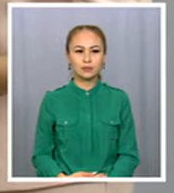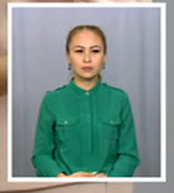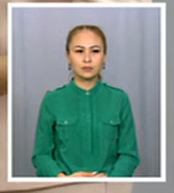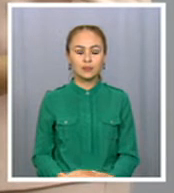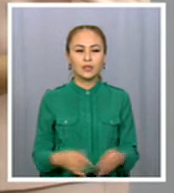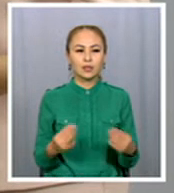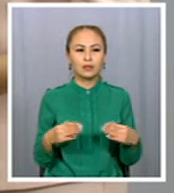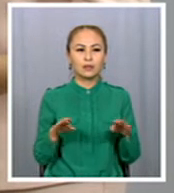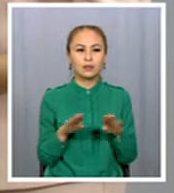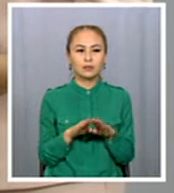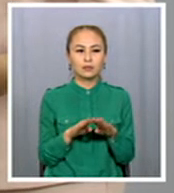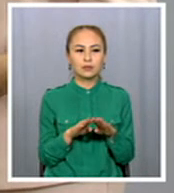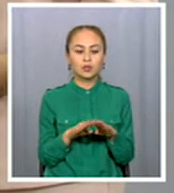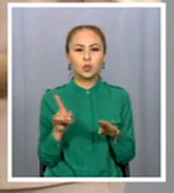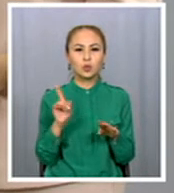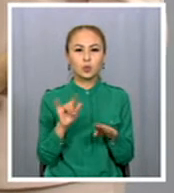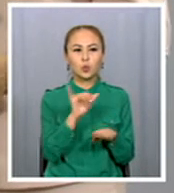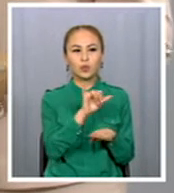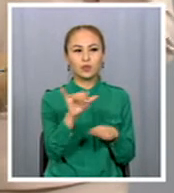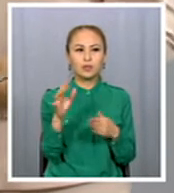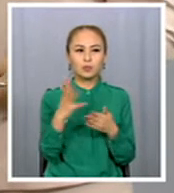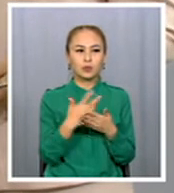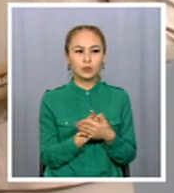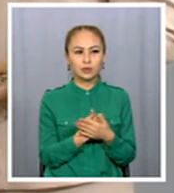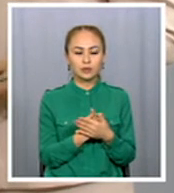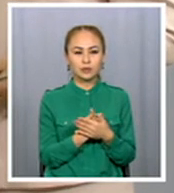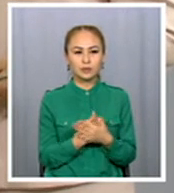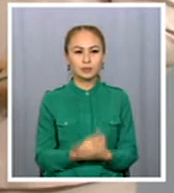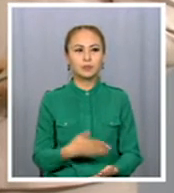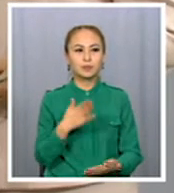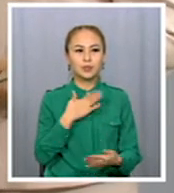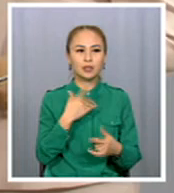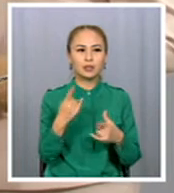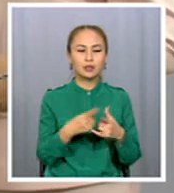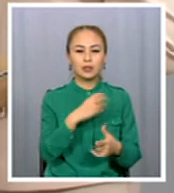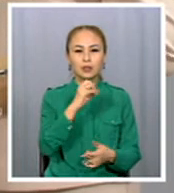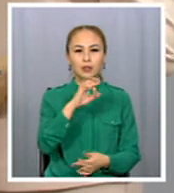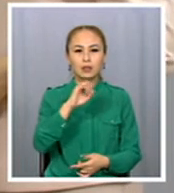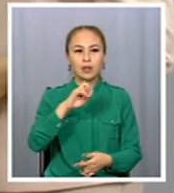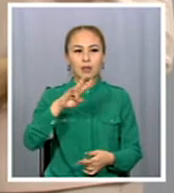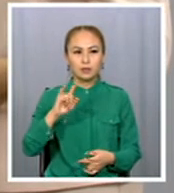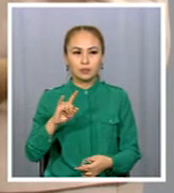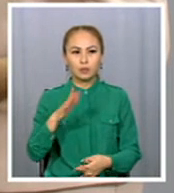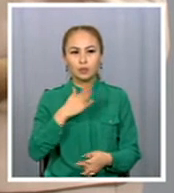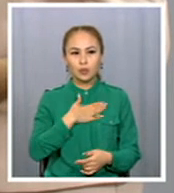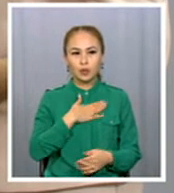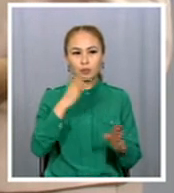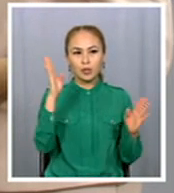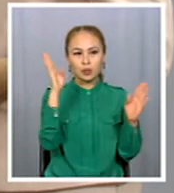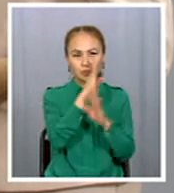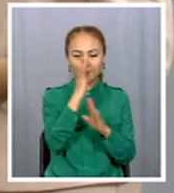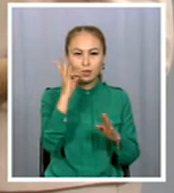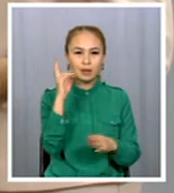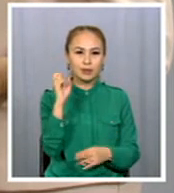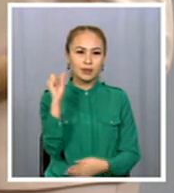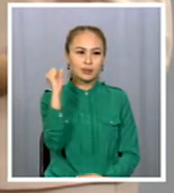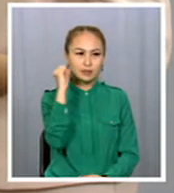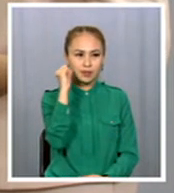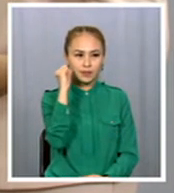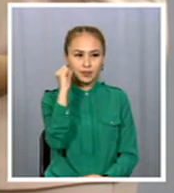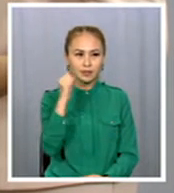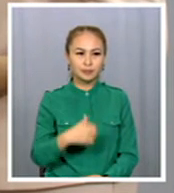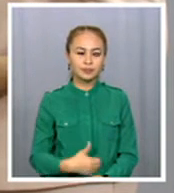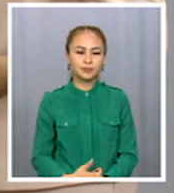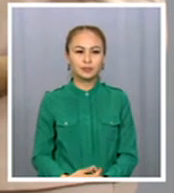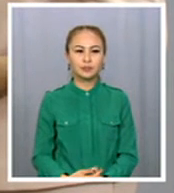Итак, что у вас получилось? Меня зовут Ералы. Мой прогноз погоды на